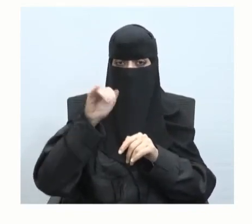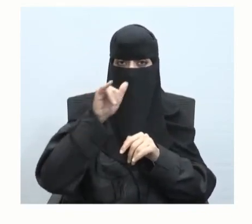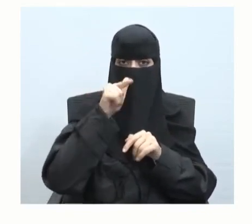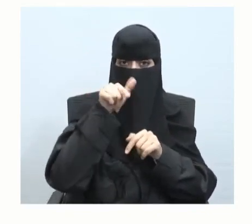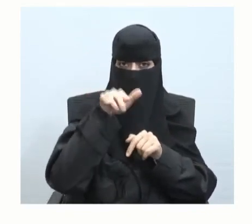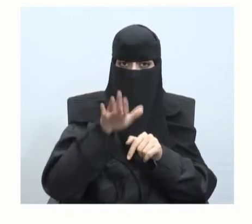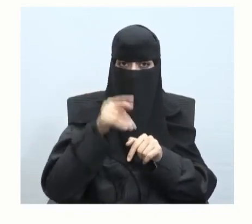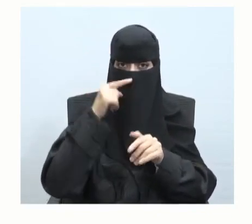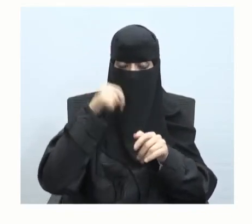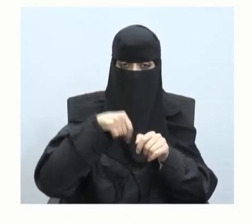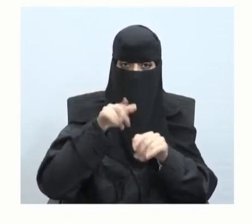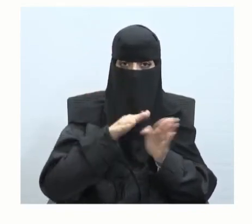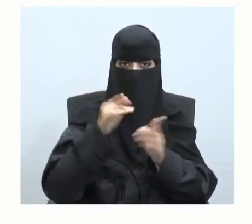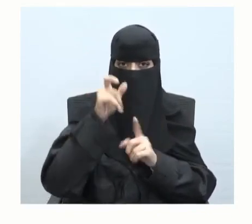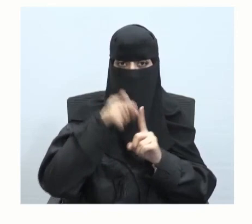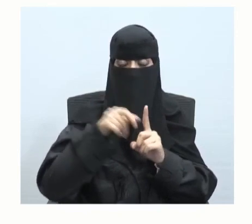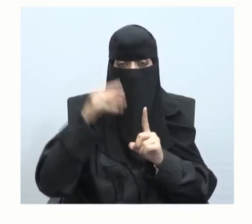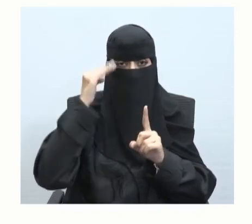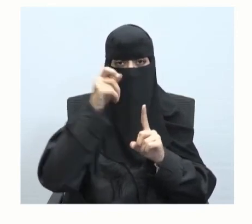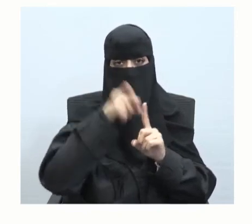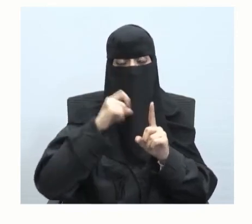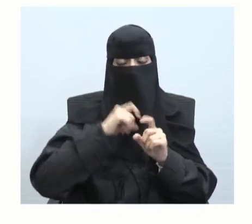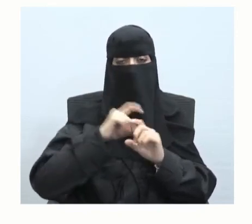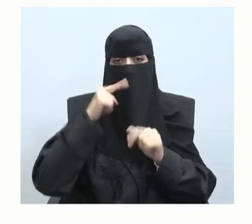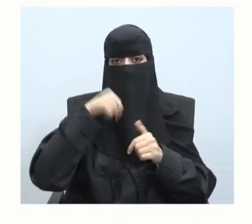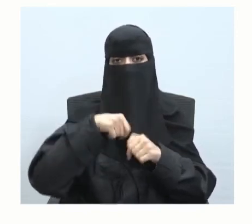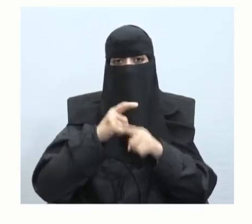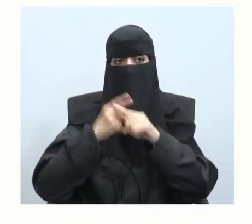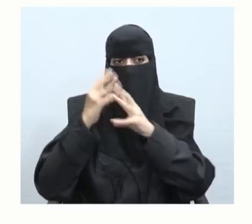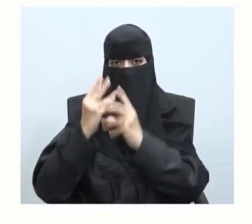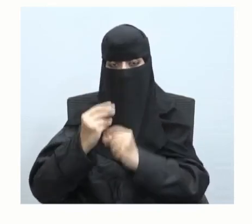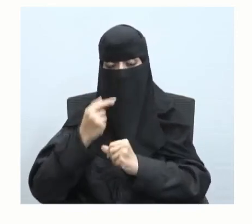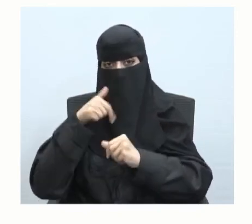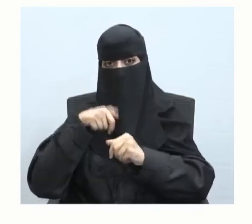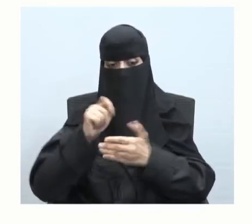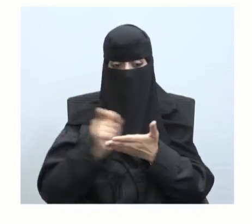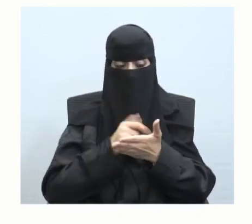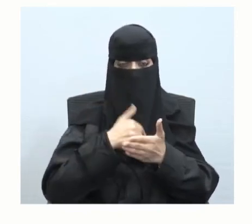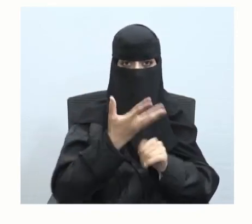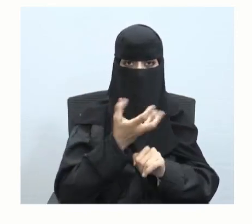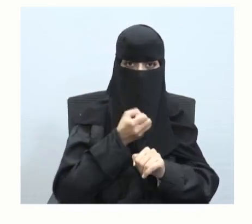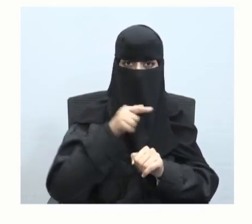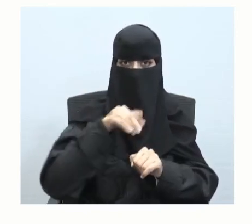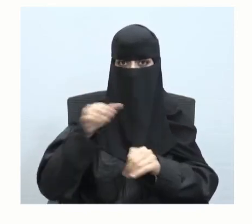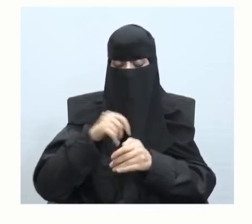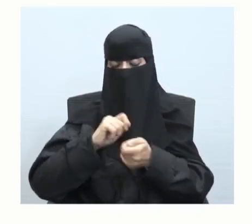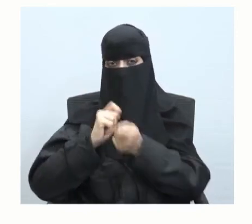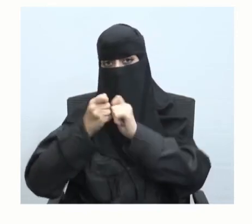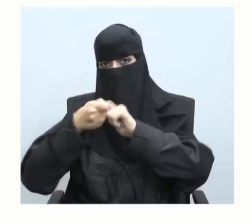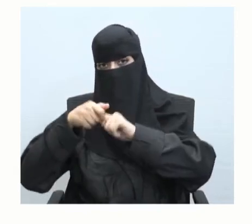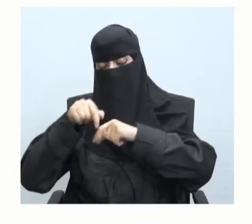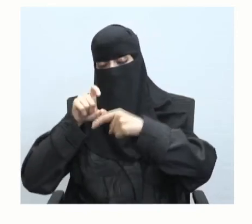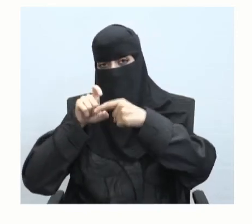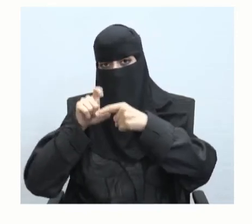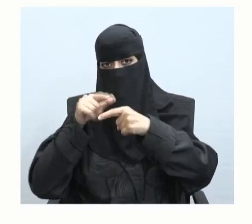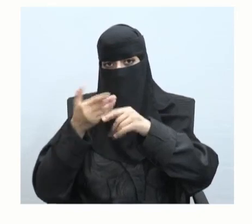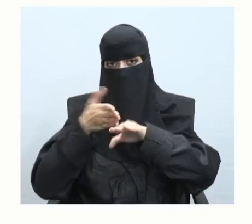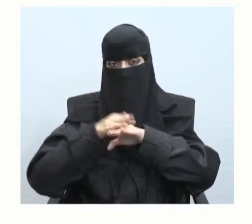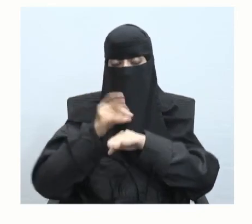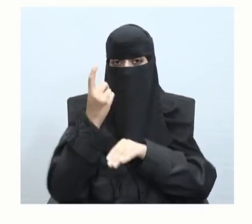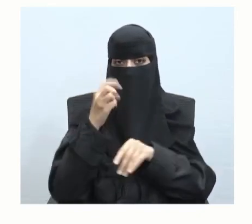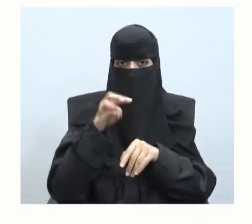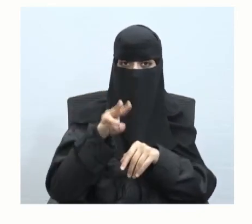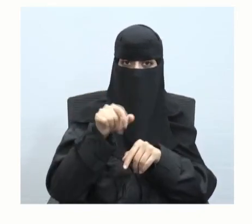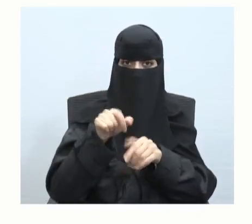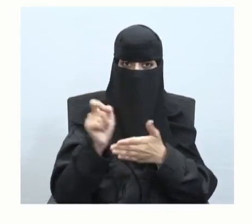انت هنا مجبره عزيزي الطالب والطالبه ان تضرب ارقامك تكتب النتيجه من ثم تقسم على الالف